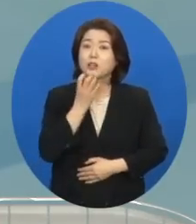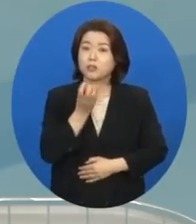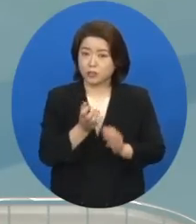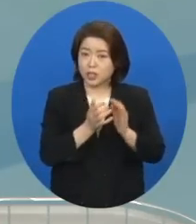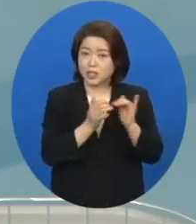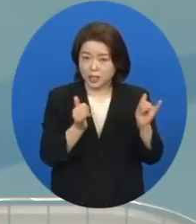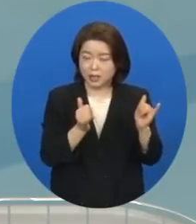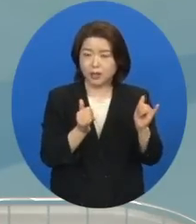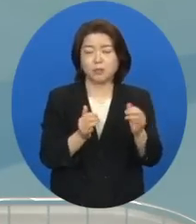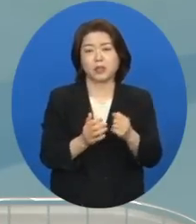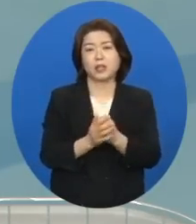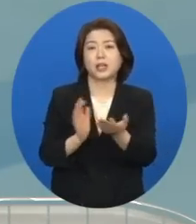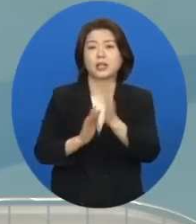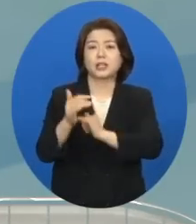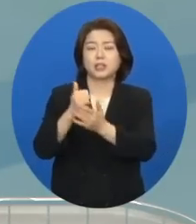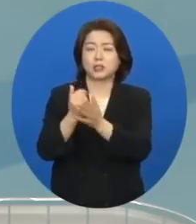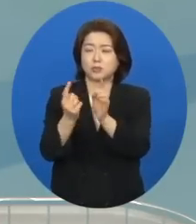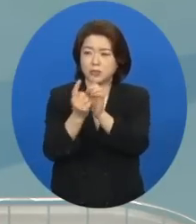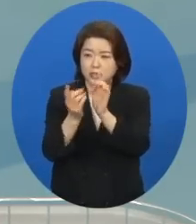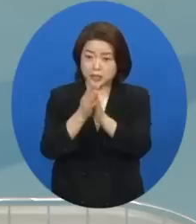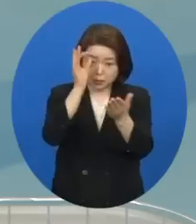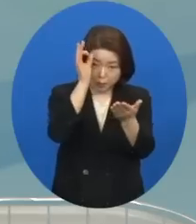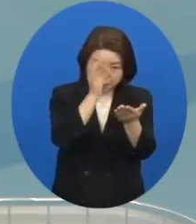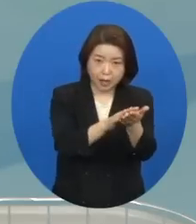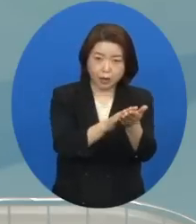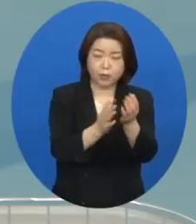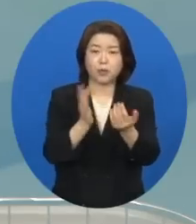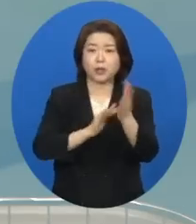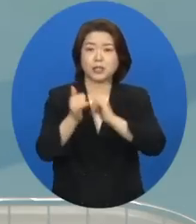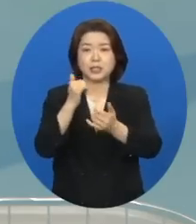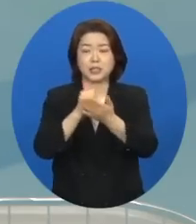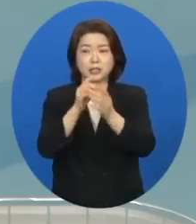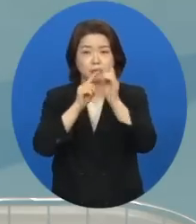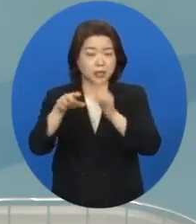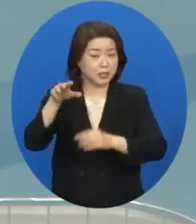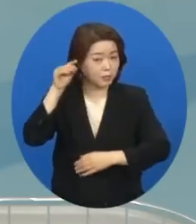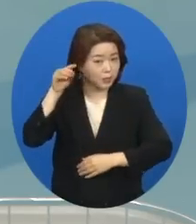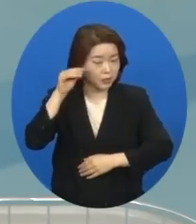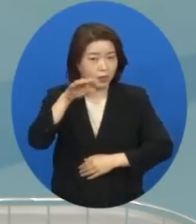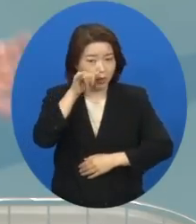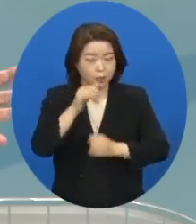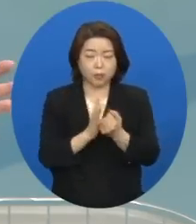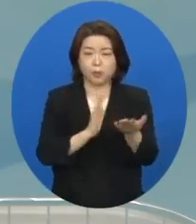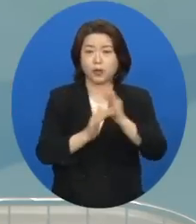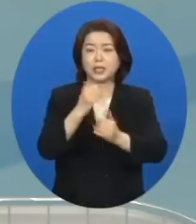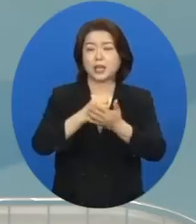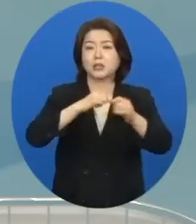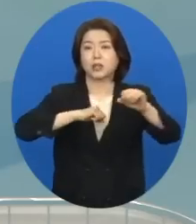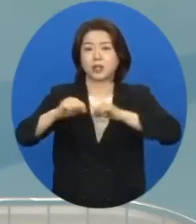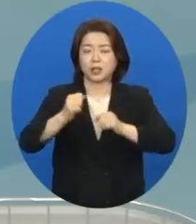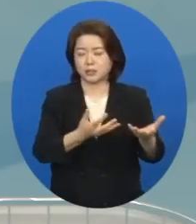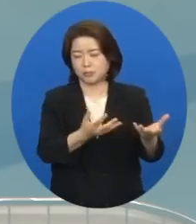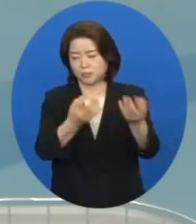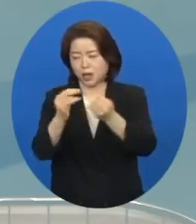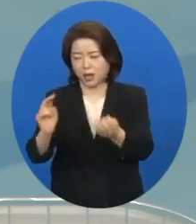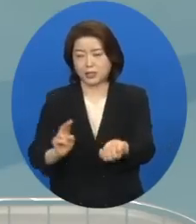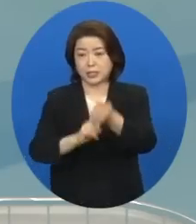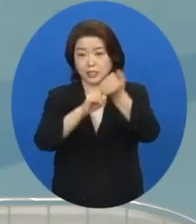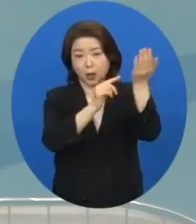유대인들이 예수님을 직접 보았고, 예수님의 말씀도 들었고, 예수님의 행하시는 많은 기적을